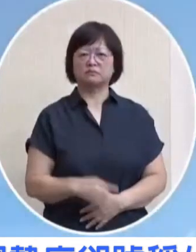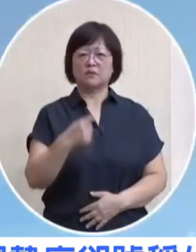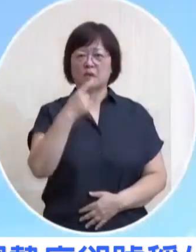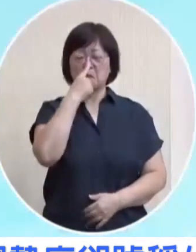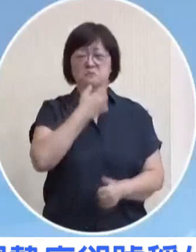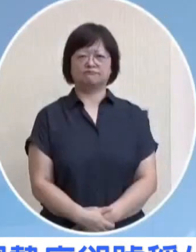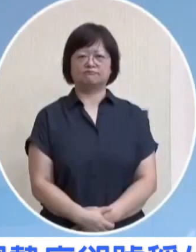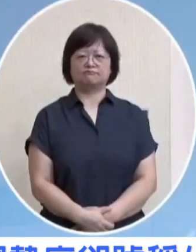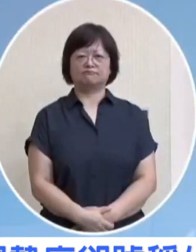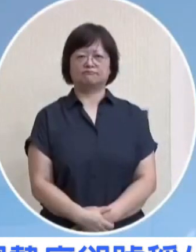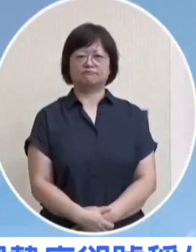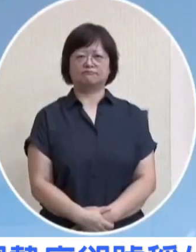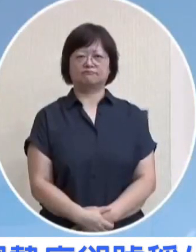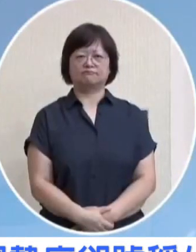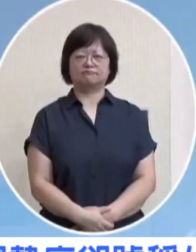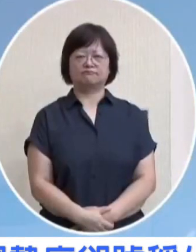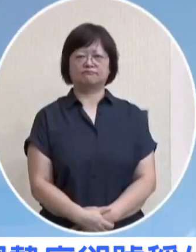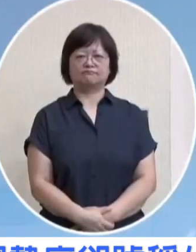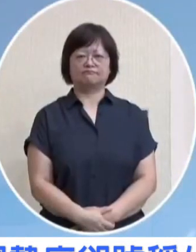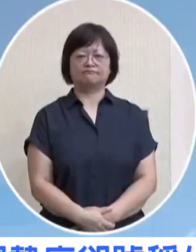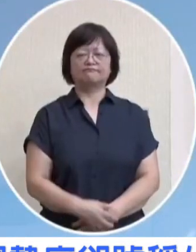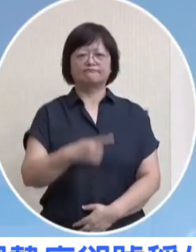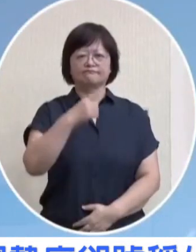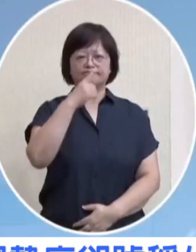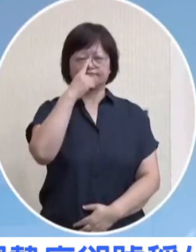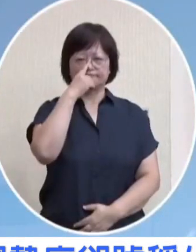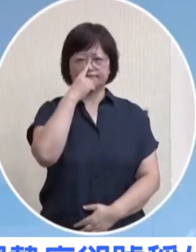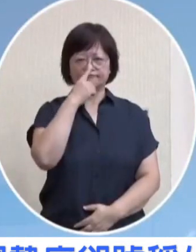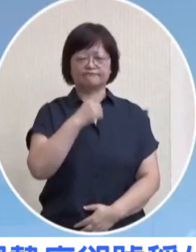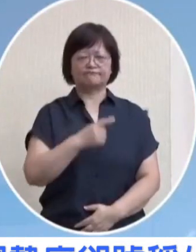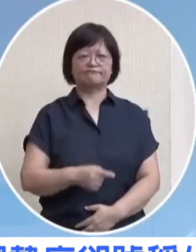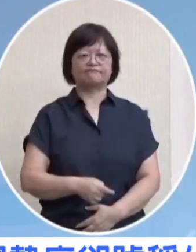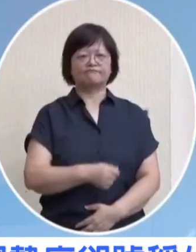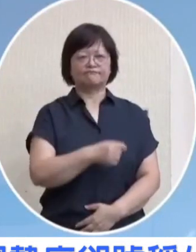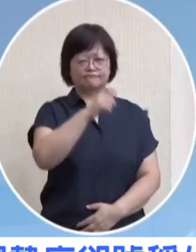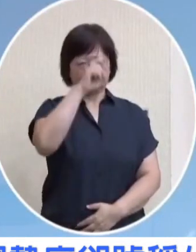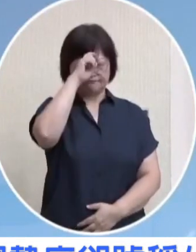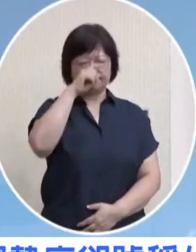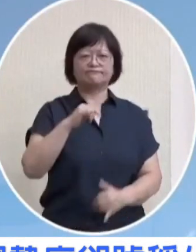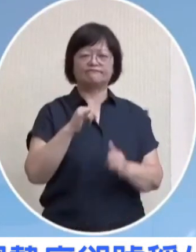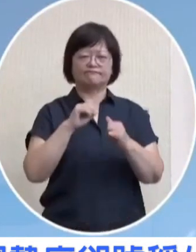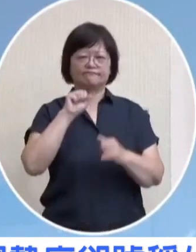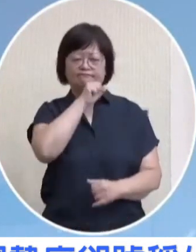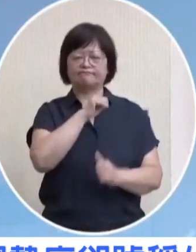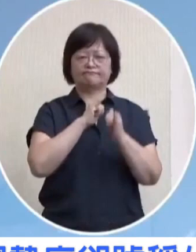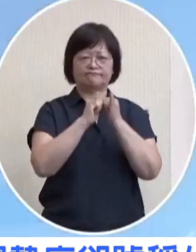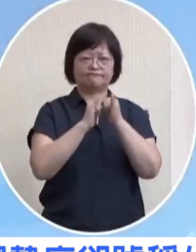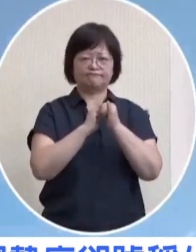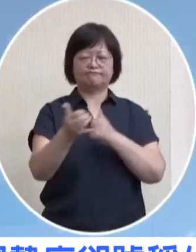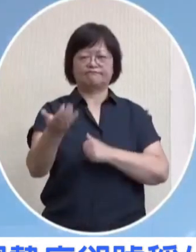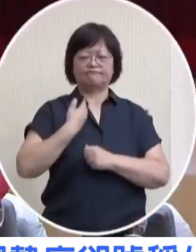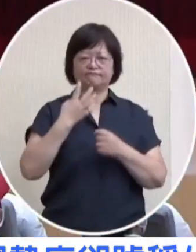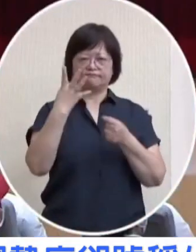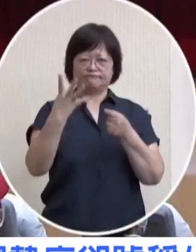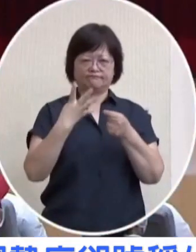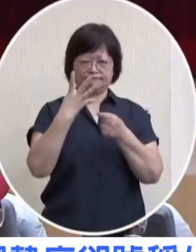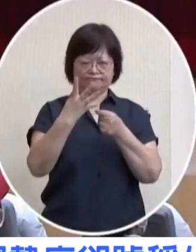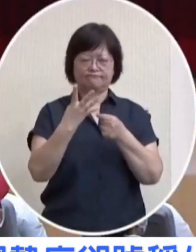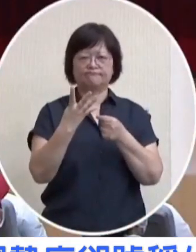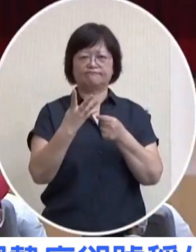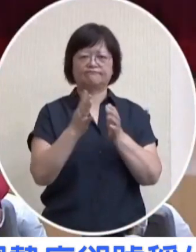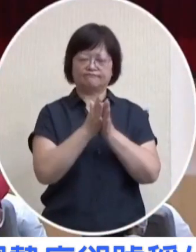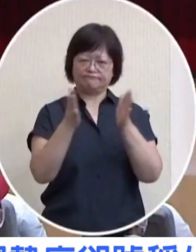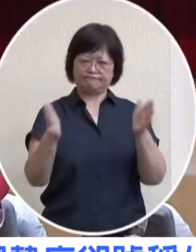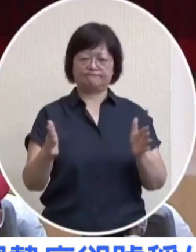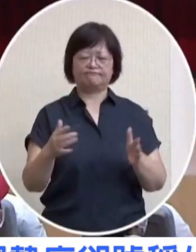一个乌克兰。台铭恳请台湾人民给我4年的时间，我保